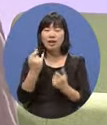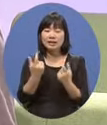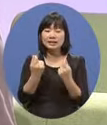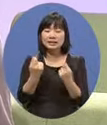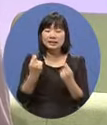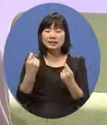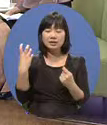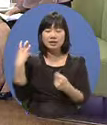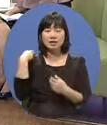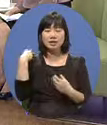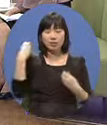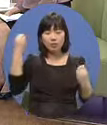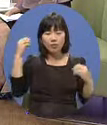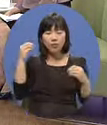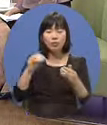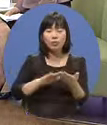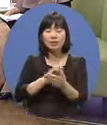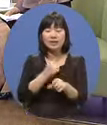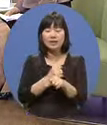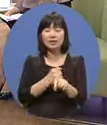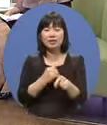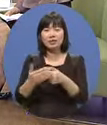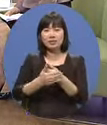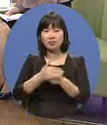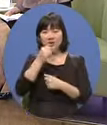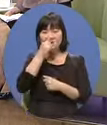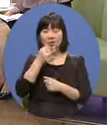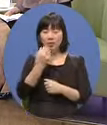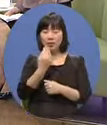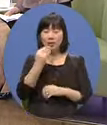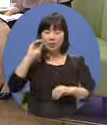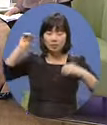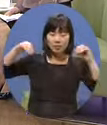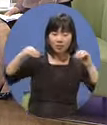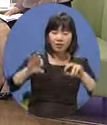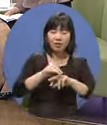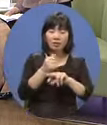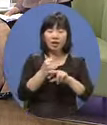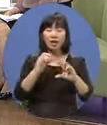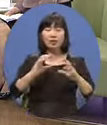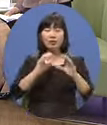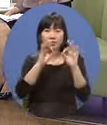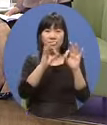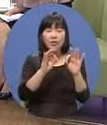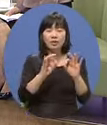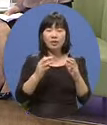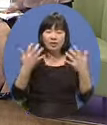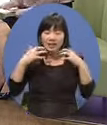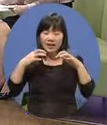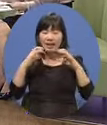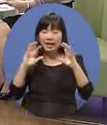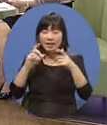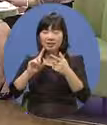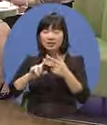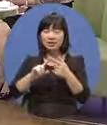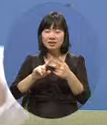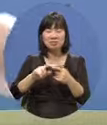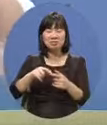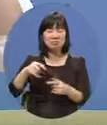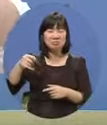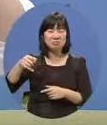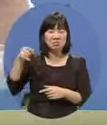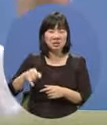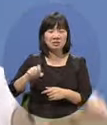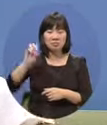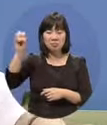하는 게 많은 도움이 될것 같아요. 아니, 왜 이렇게 우리가 동물의 왕국 같은 거 보면요. 사자가 새끼를 왜 시원찮은 걸 아예 버려버리고